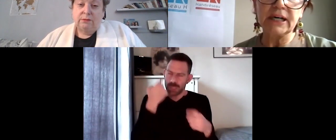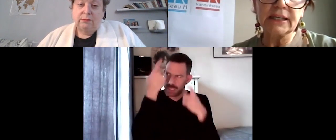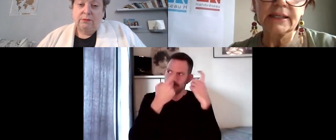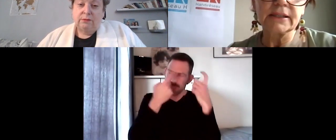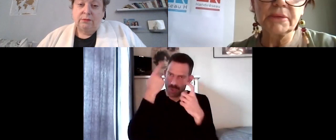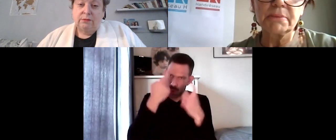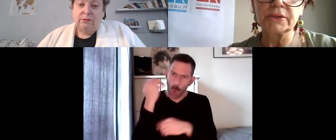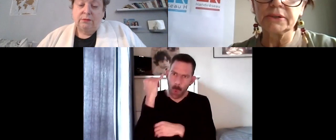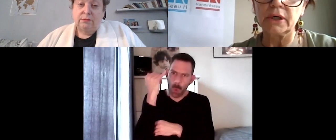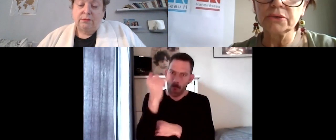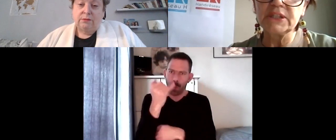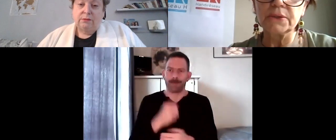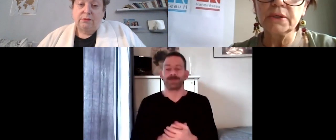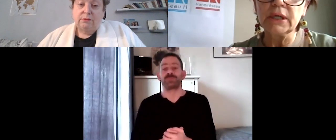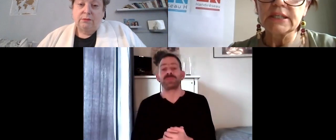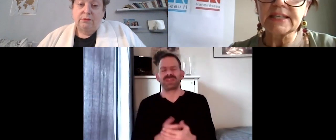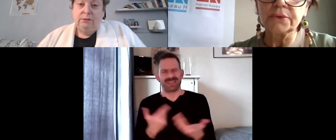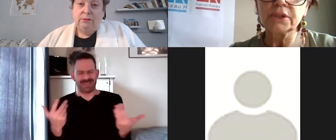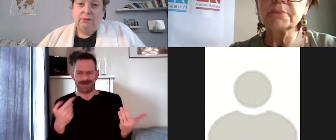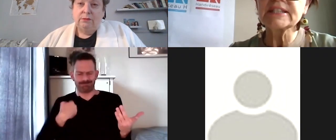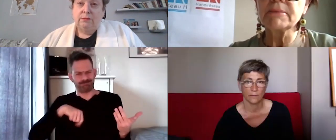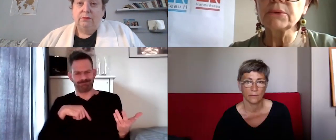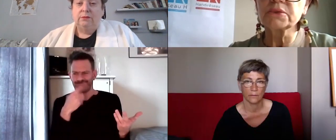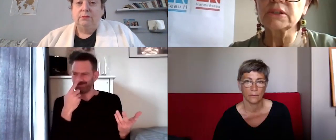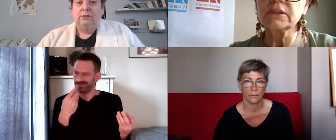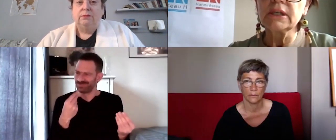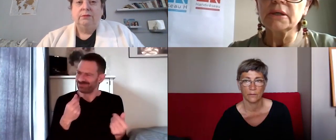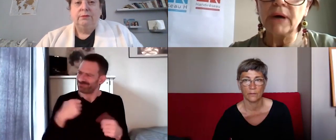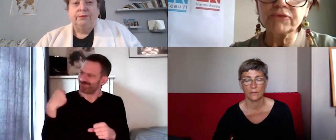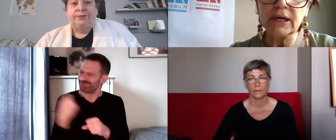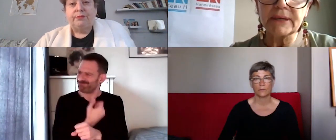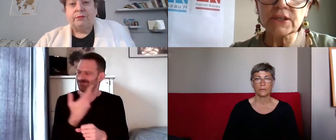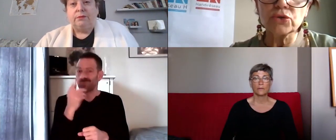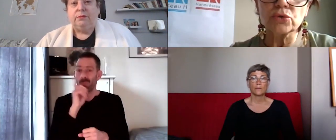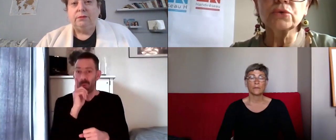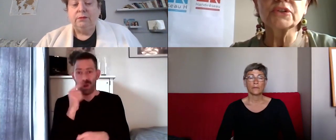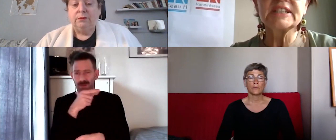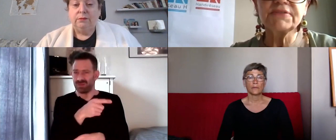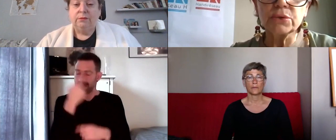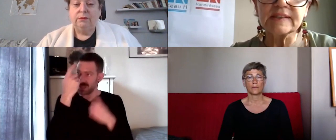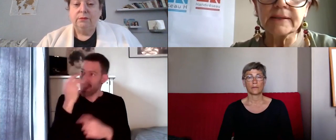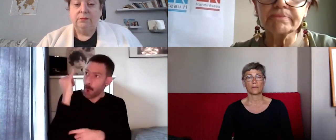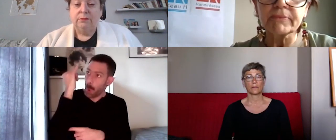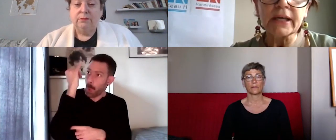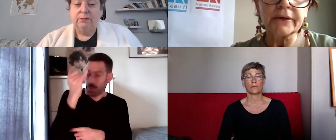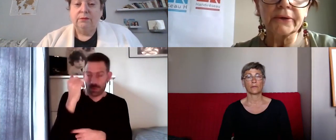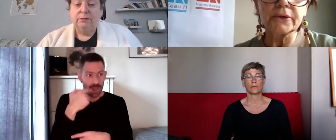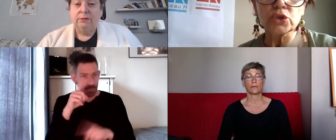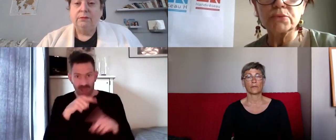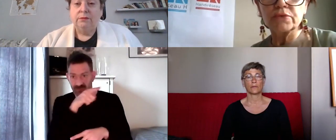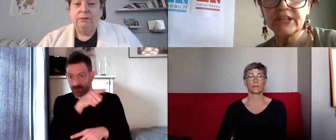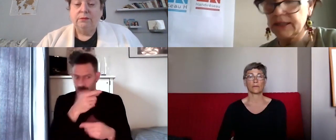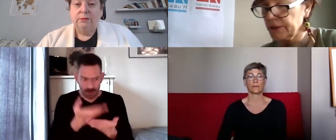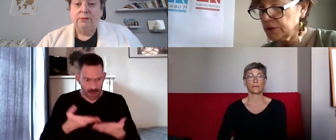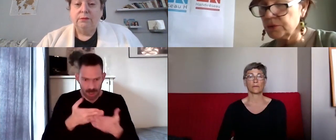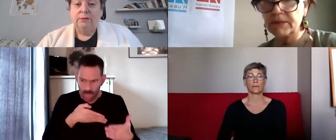nous paraît quand même ennuyeux, c'est que comme ça met longtemps, parfois la personne se trouve en difficulté. Je